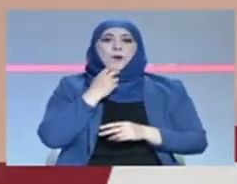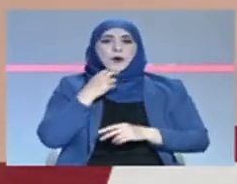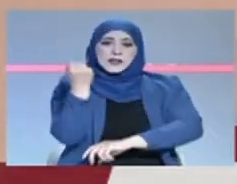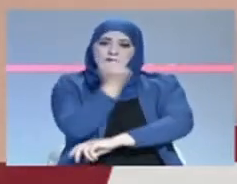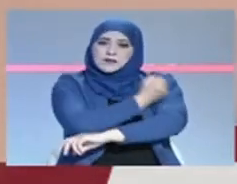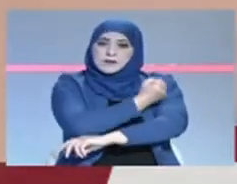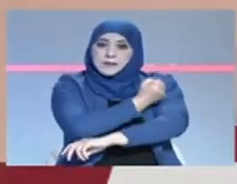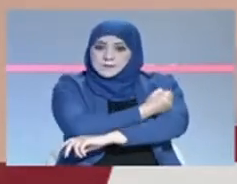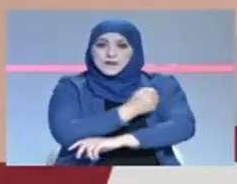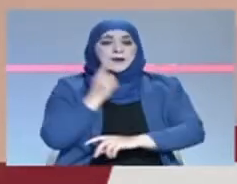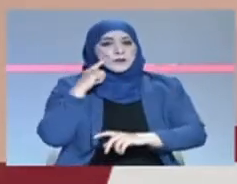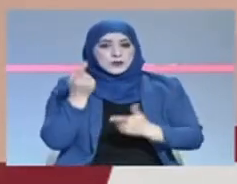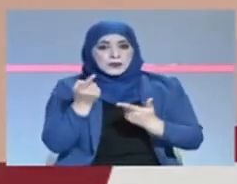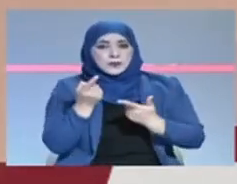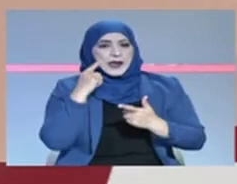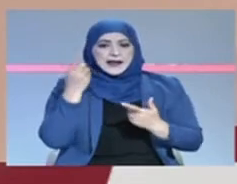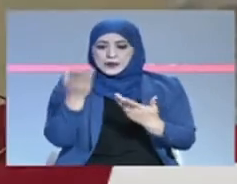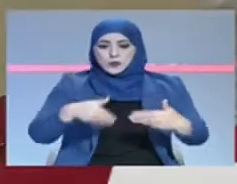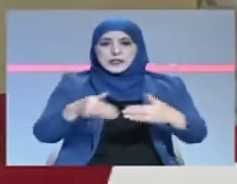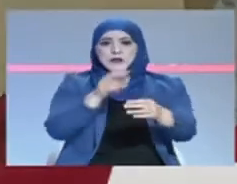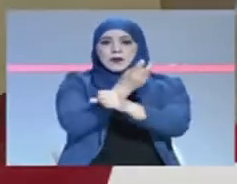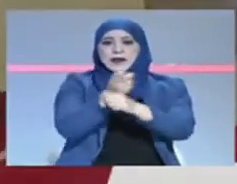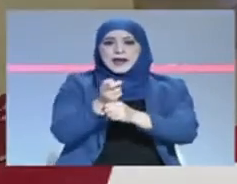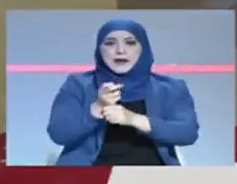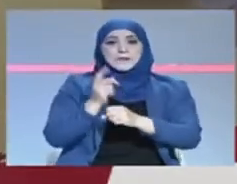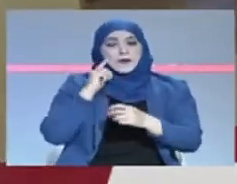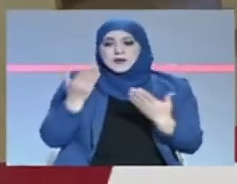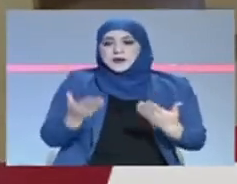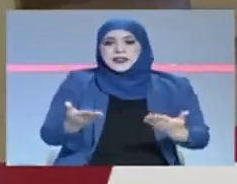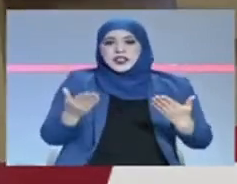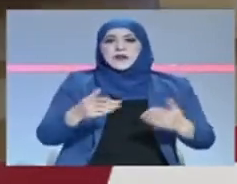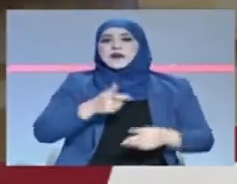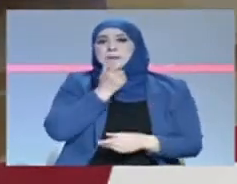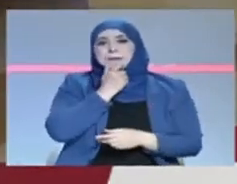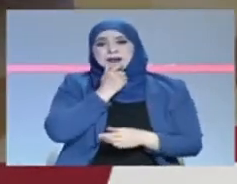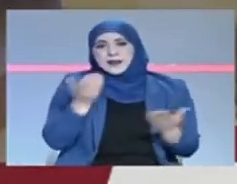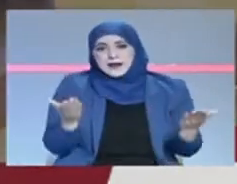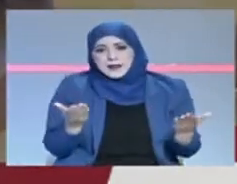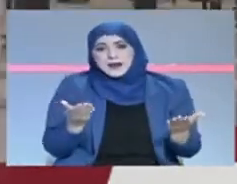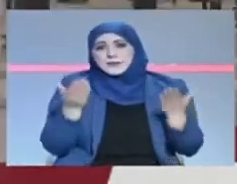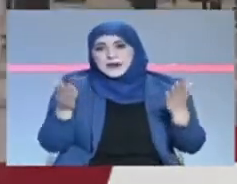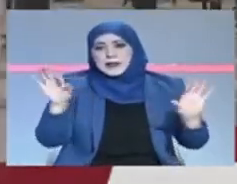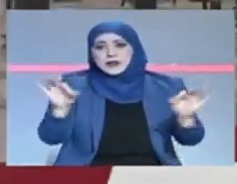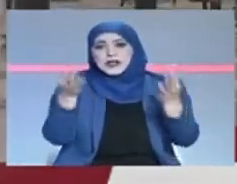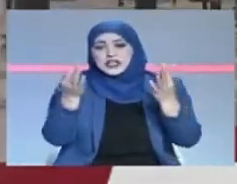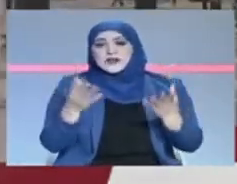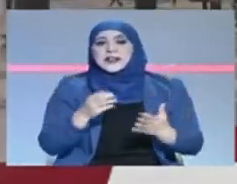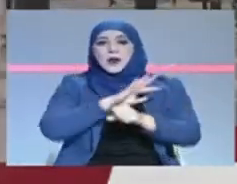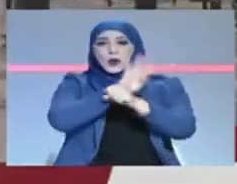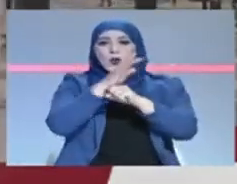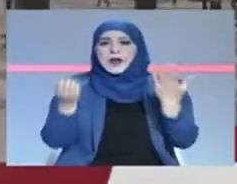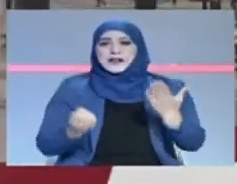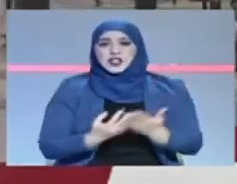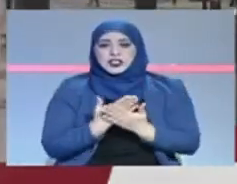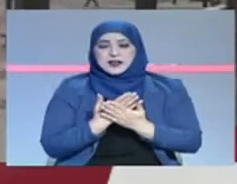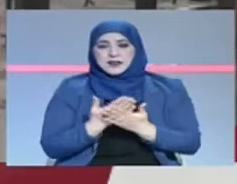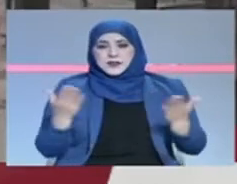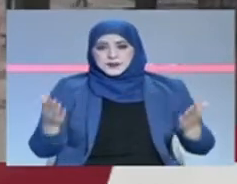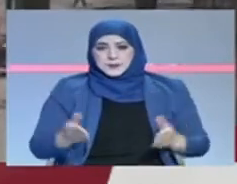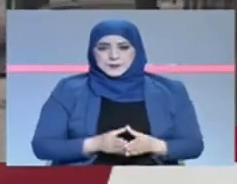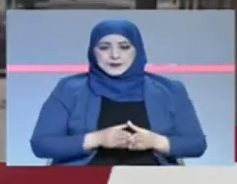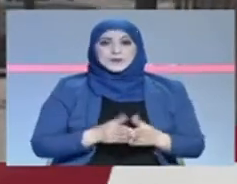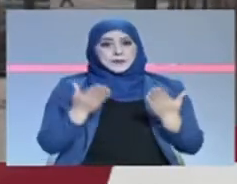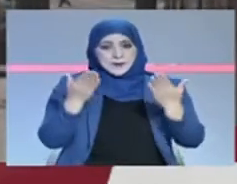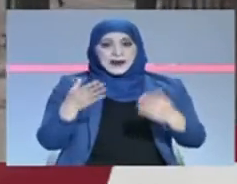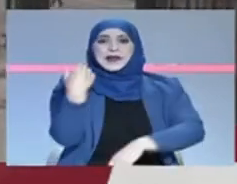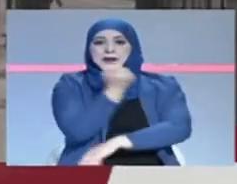جرعات التلقيح لخطورة الوضع الوبائي بها، مثل ما هو الشأن في بريطانيا حيث اكتشفت السلالة الجديدة لفيروس كورونا.